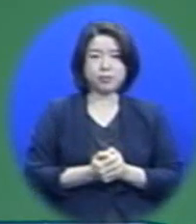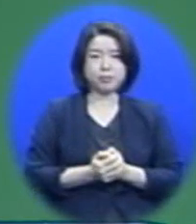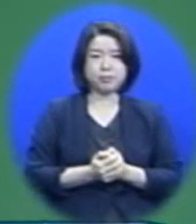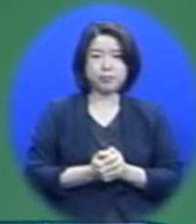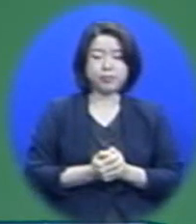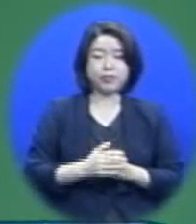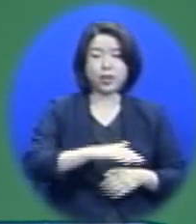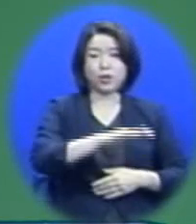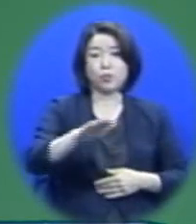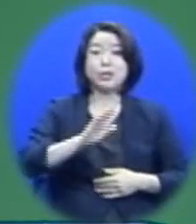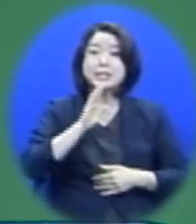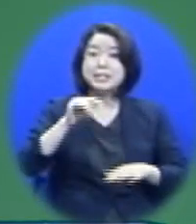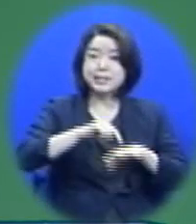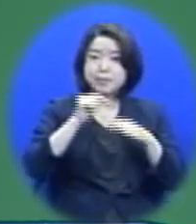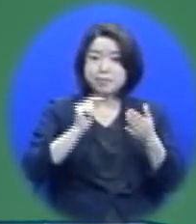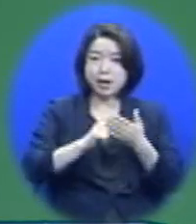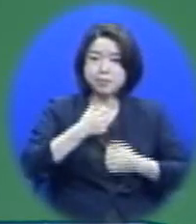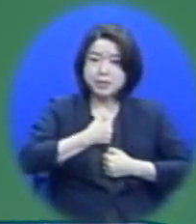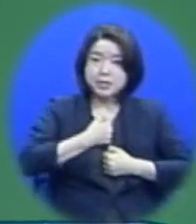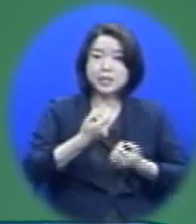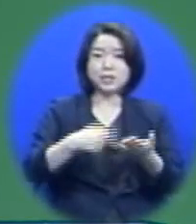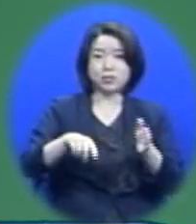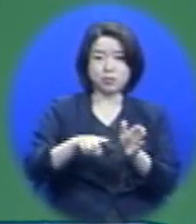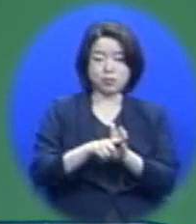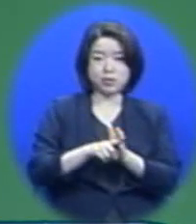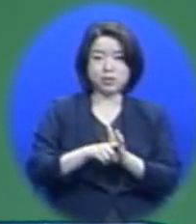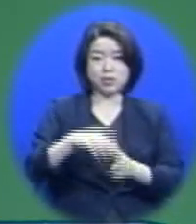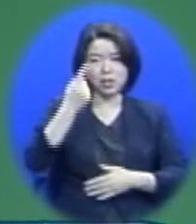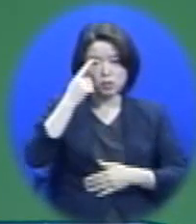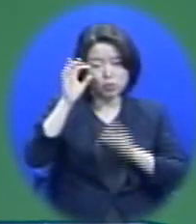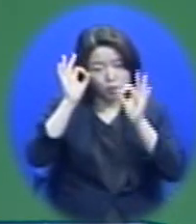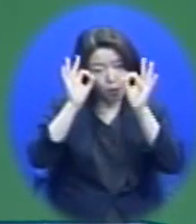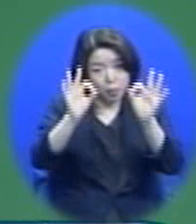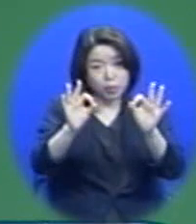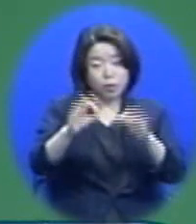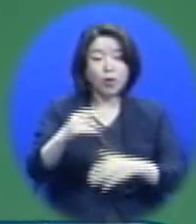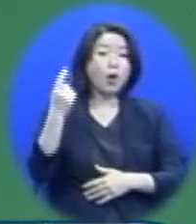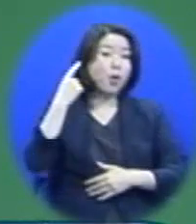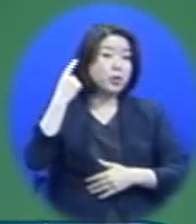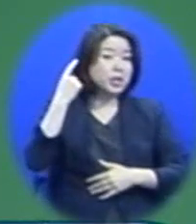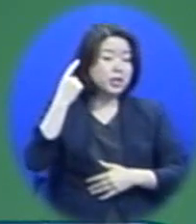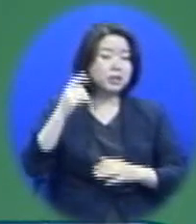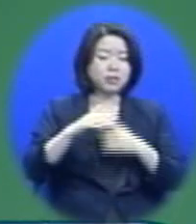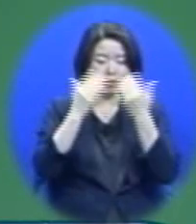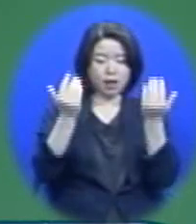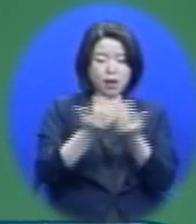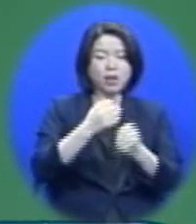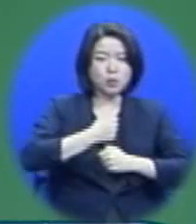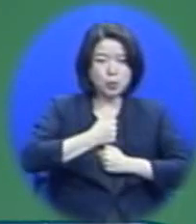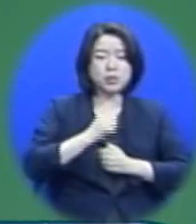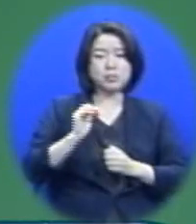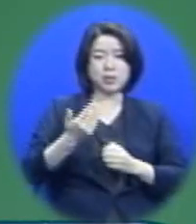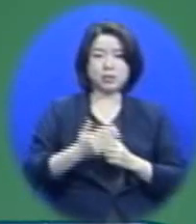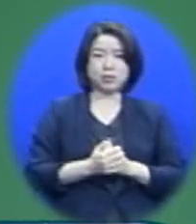우리가 진짜 마음을 지키려면 그러면 눈으로 보는 것과 귀로 듣는 것을 다 조심해야